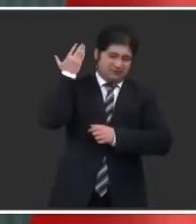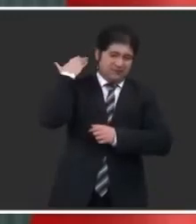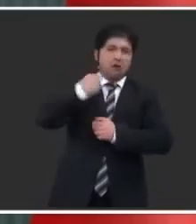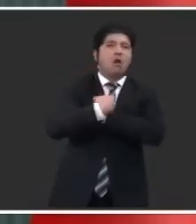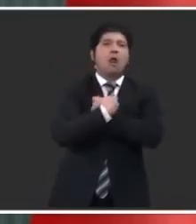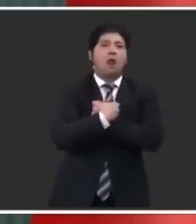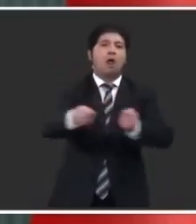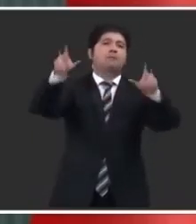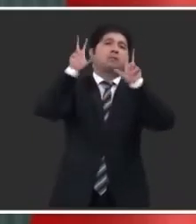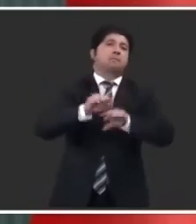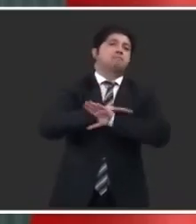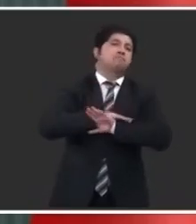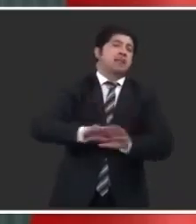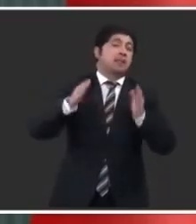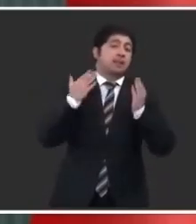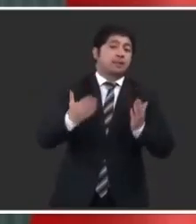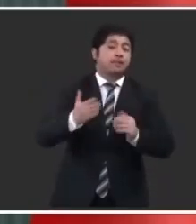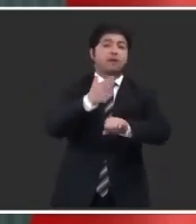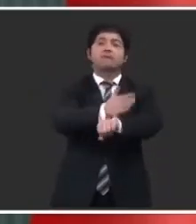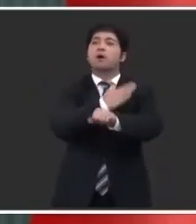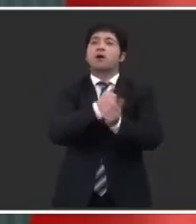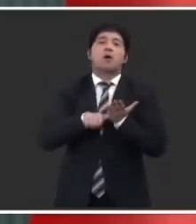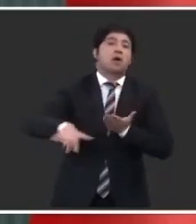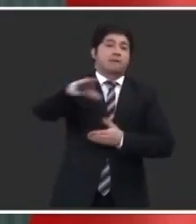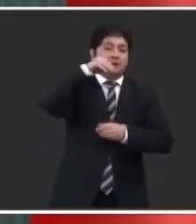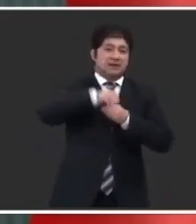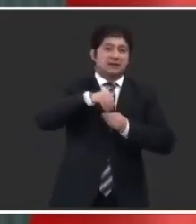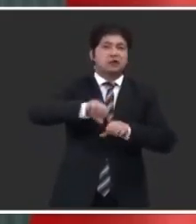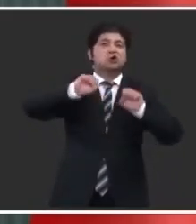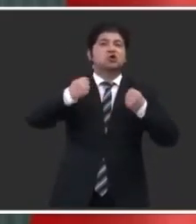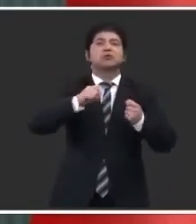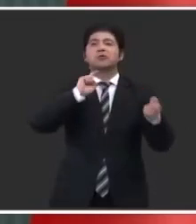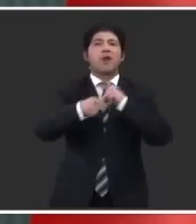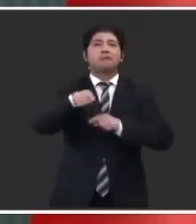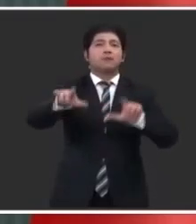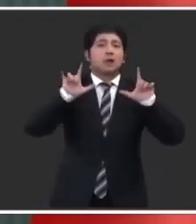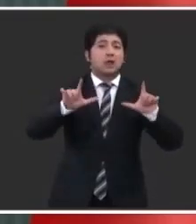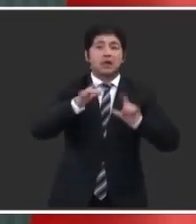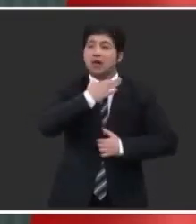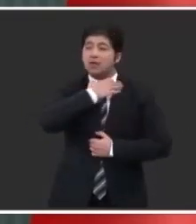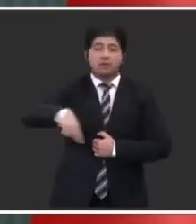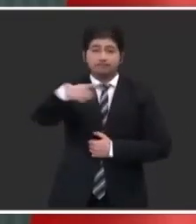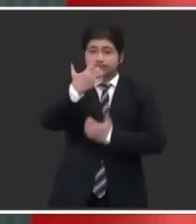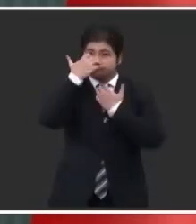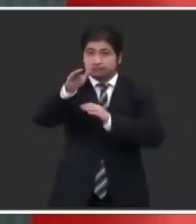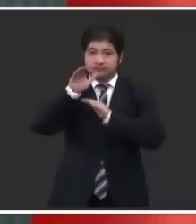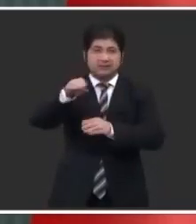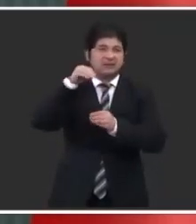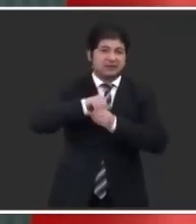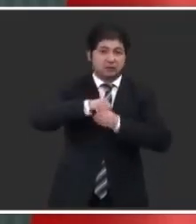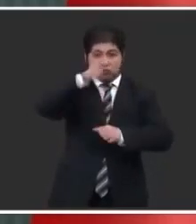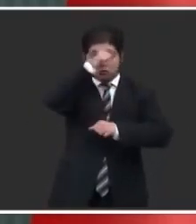günlerde tamamlandı Vatandaşlarımızın kış dönemindeki ihtiyaçlarını karşılamak amacıyla